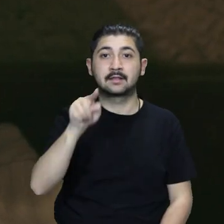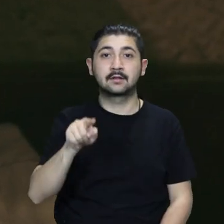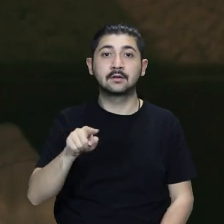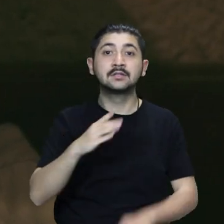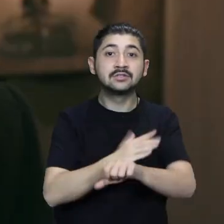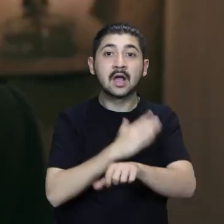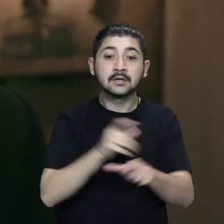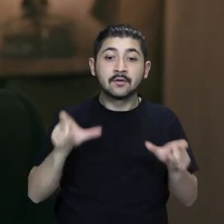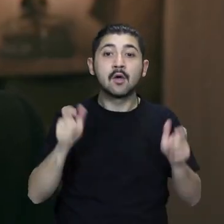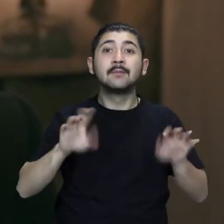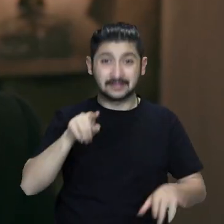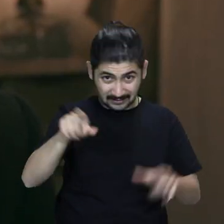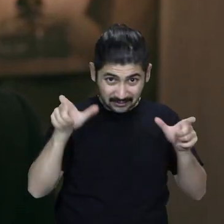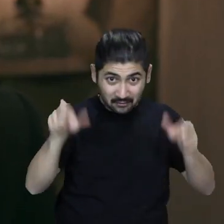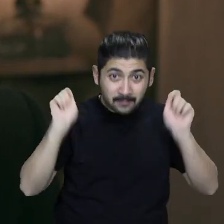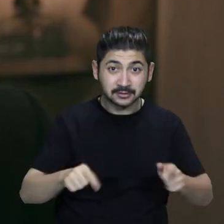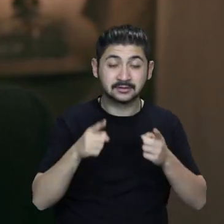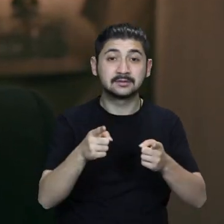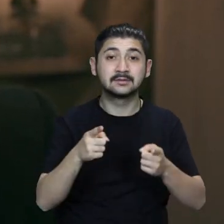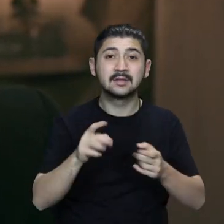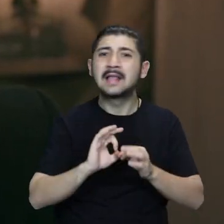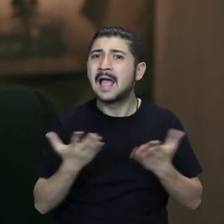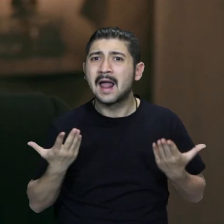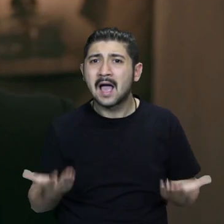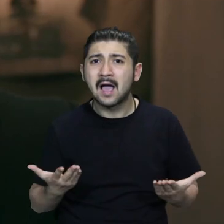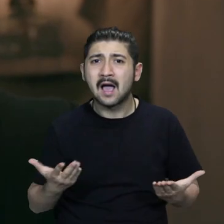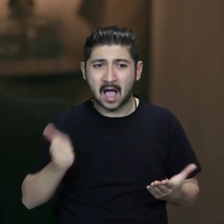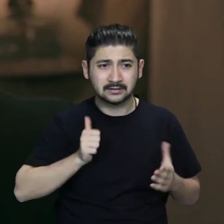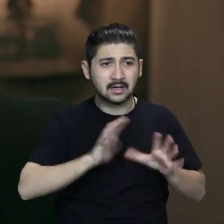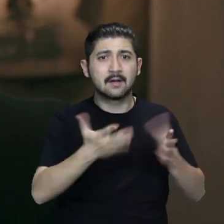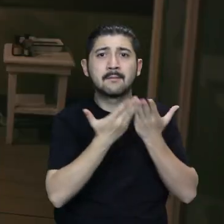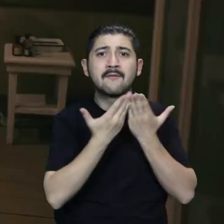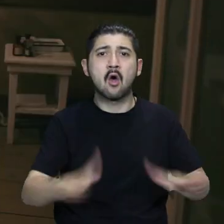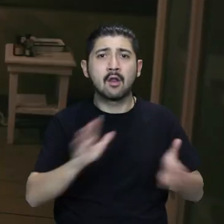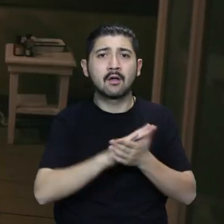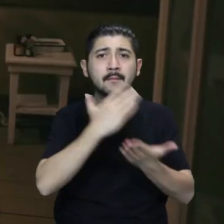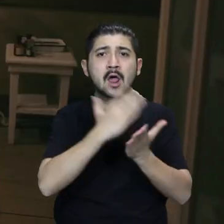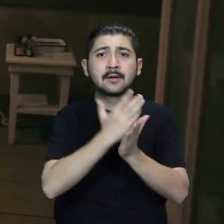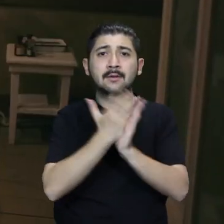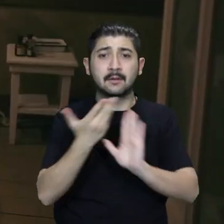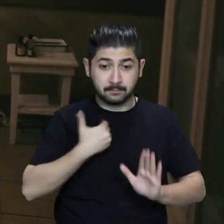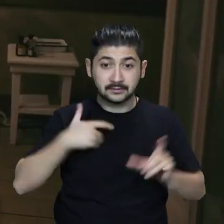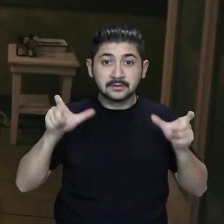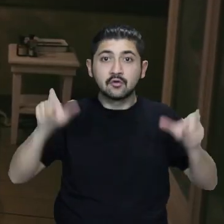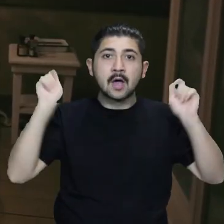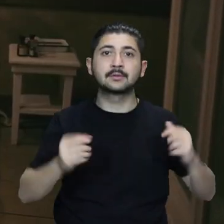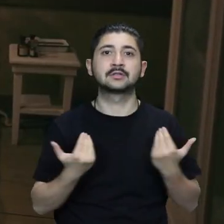Şehri savunmayacak mıyız? Sen mi savunacaksın? Neyle? Taburun olmuş paramparça. Şehri biz